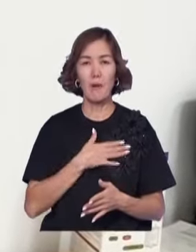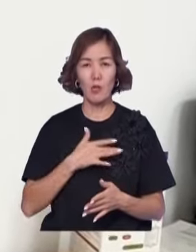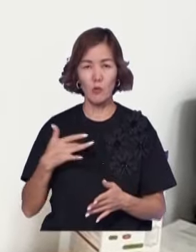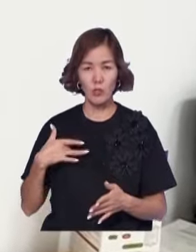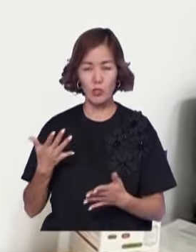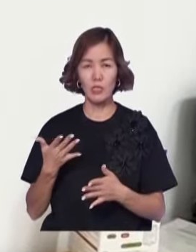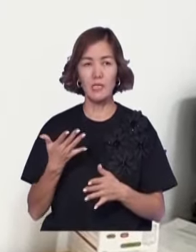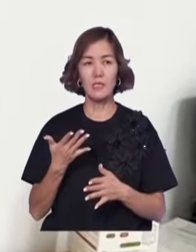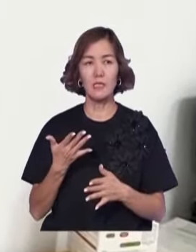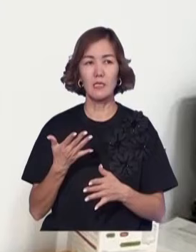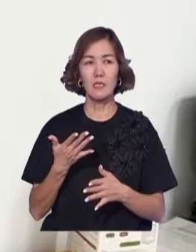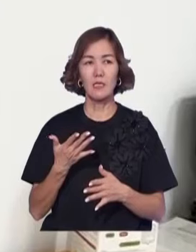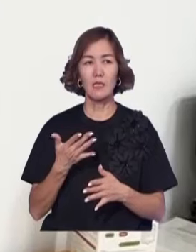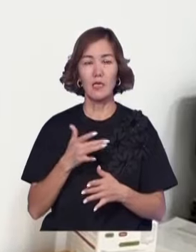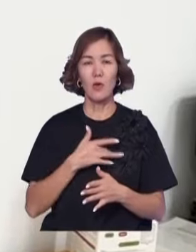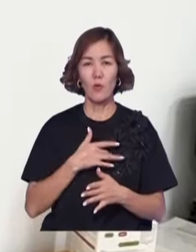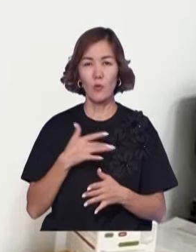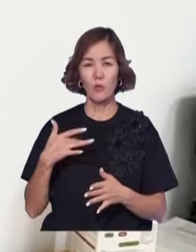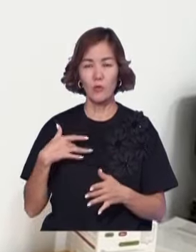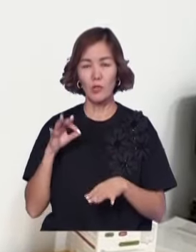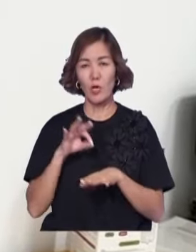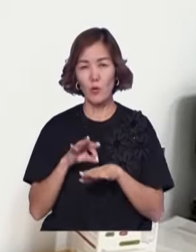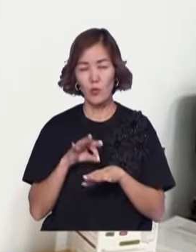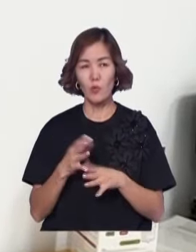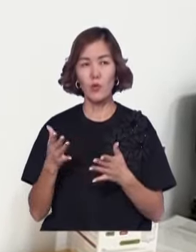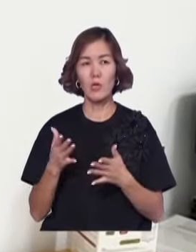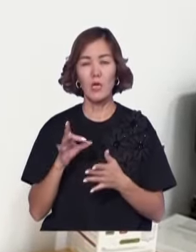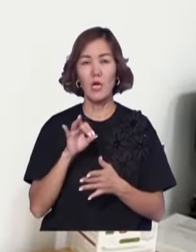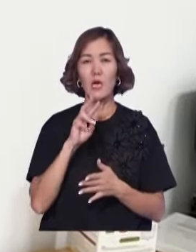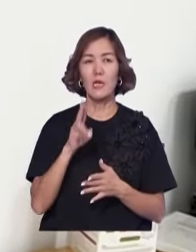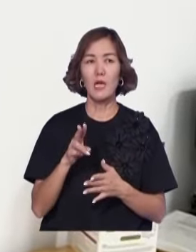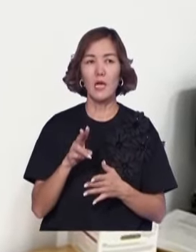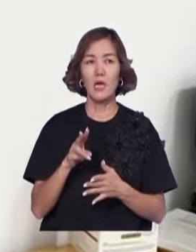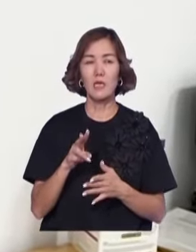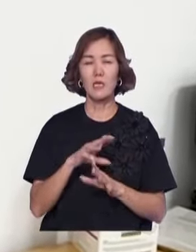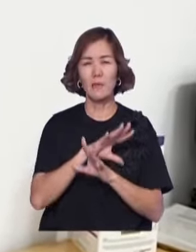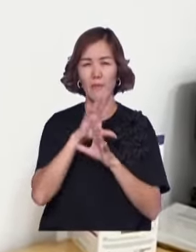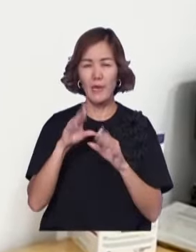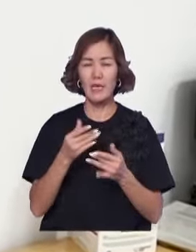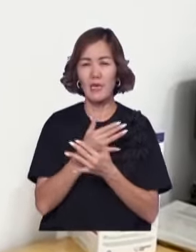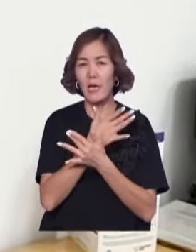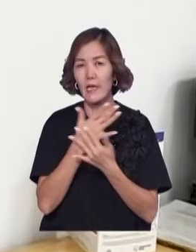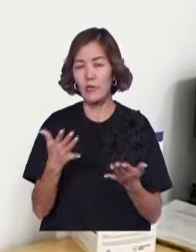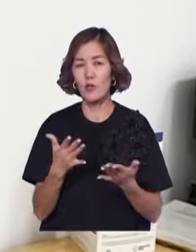железы, емшек безінің обыры, рак толстой кишки, тік ішектің